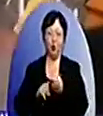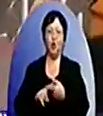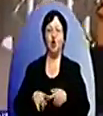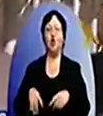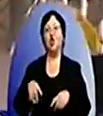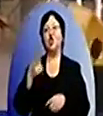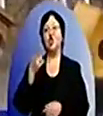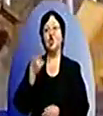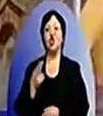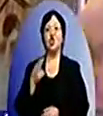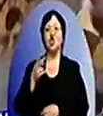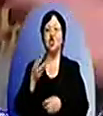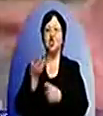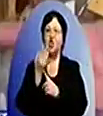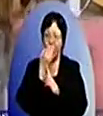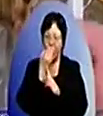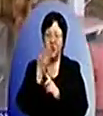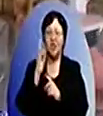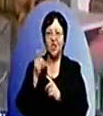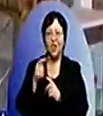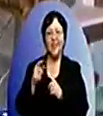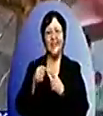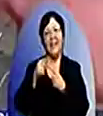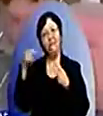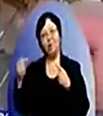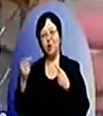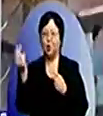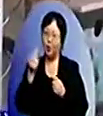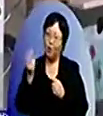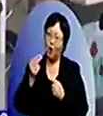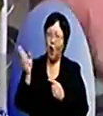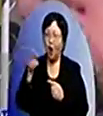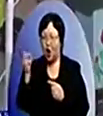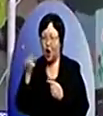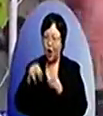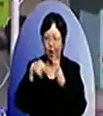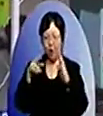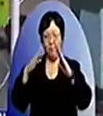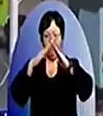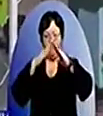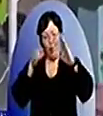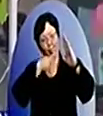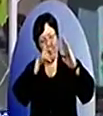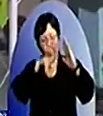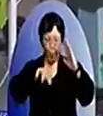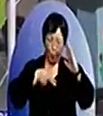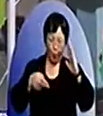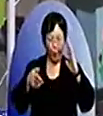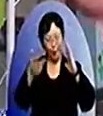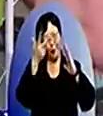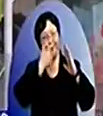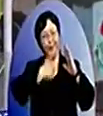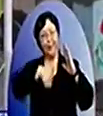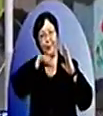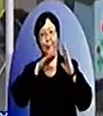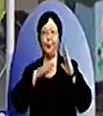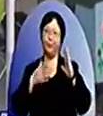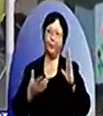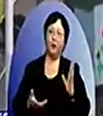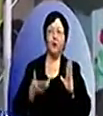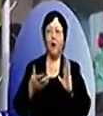навч зурх тийм үү, чимэглэх, тэгээд цуслангийнхаа байшин юм уу, сургууль дээр ажлынхаа ойр орчимд эсвэл одоо хот